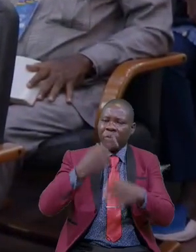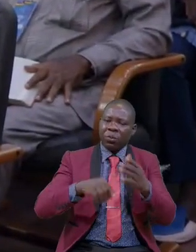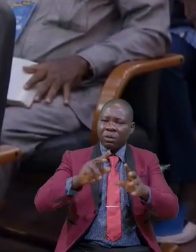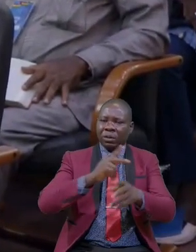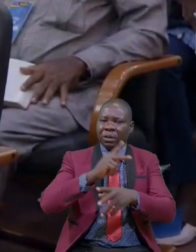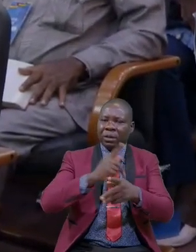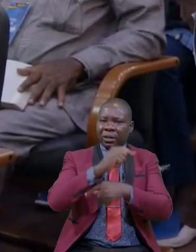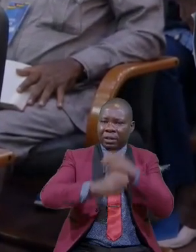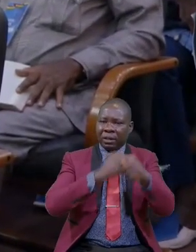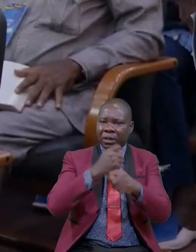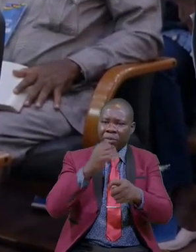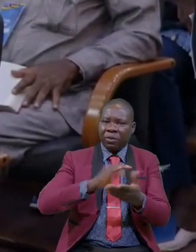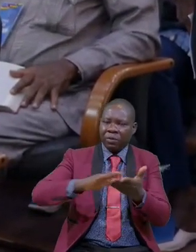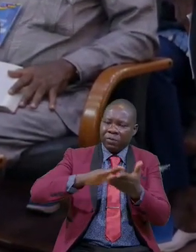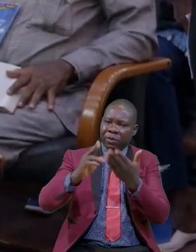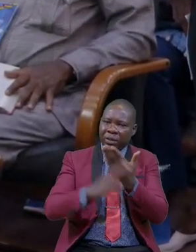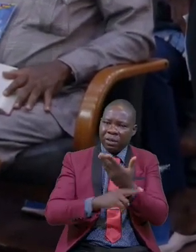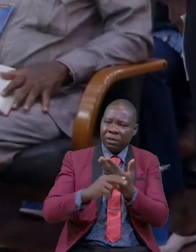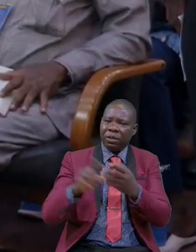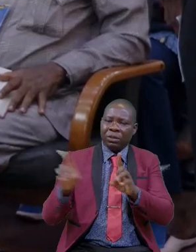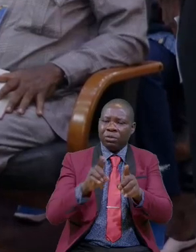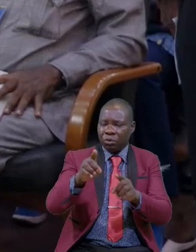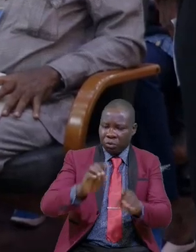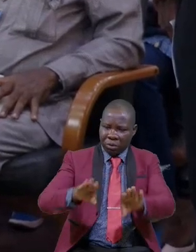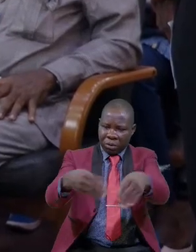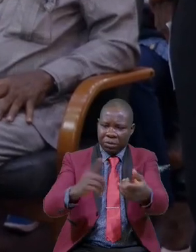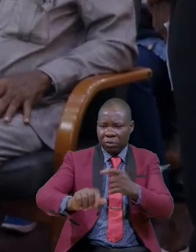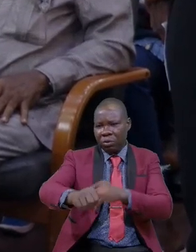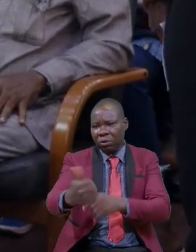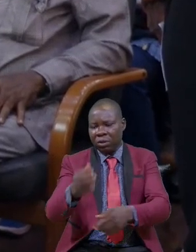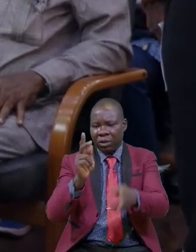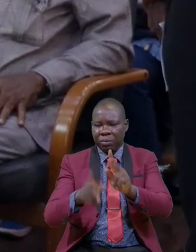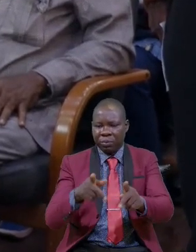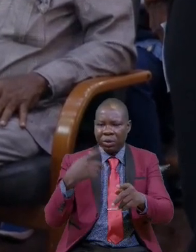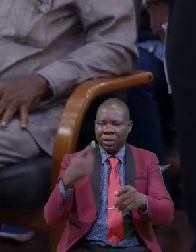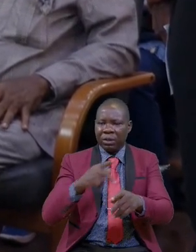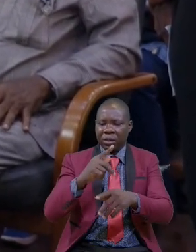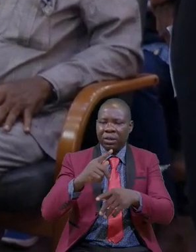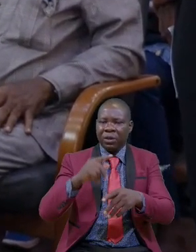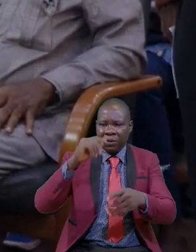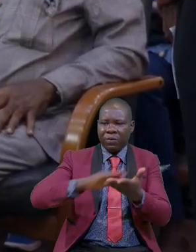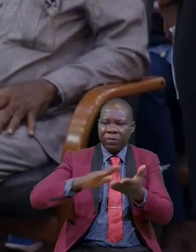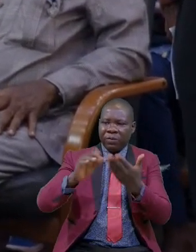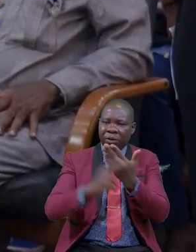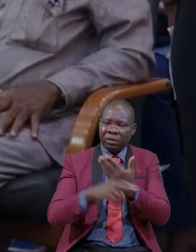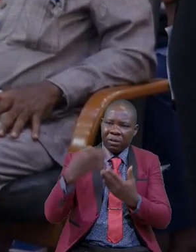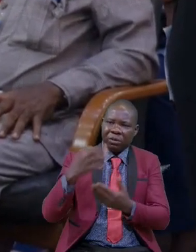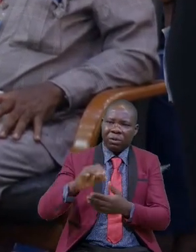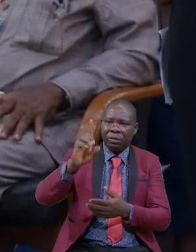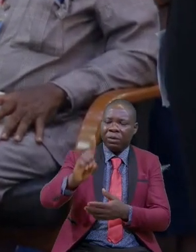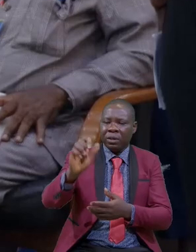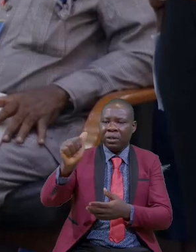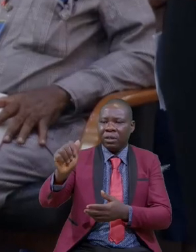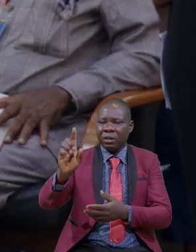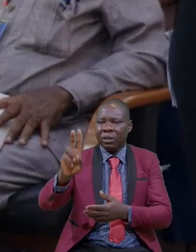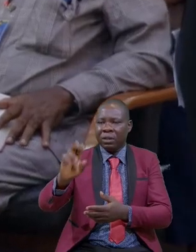people? Aux autres? Is it the forgiveness est-ce que c'est le pardon David, de David? Shimei, I forgive you. Ah, or is it the forgiveness of God de that